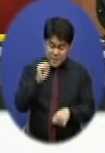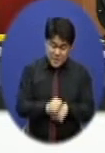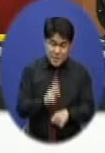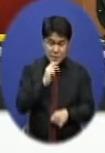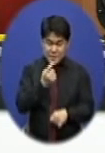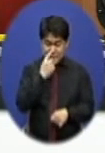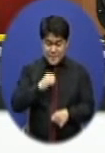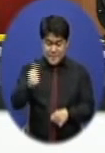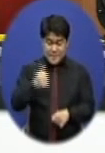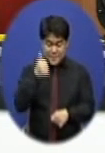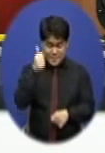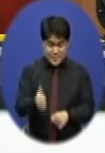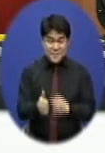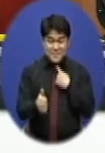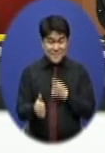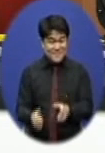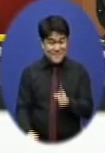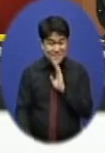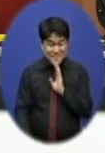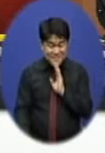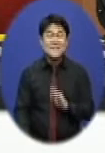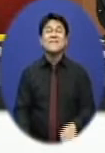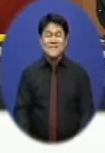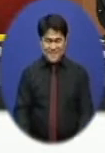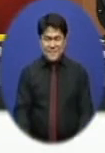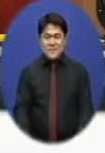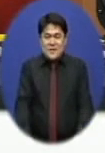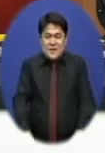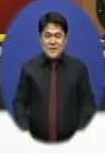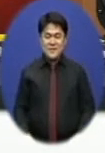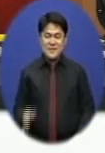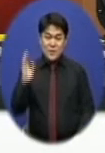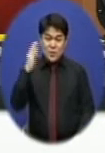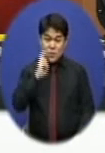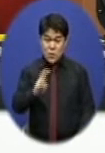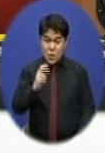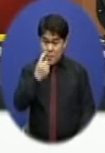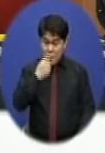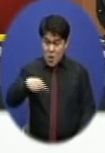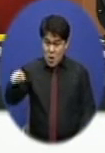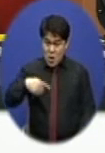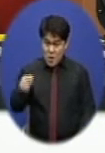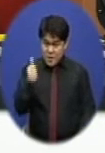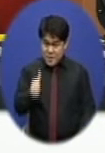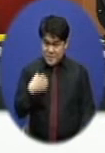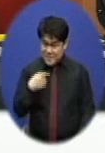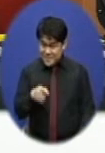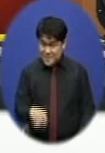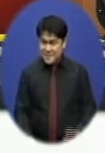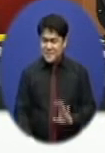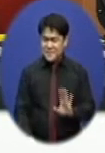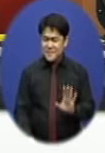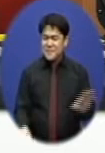노래교실의 회장님도 하셨고 네. 맞죠? 네. 요즘에도 노래교실의 회장님 계속 역임하세요? 아,